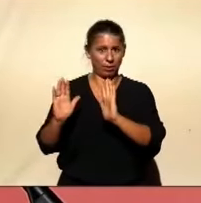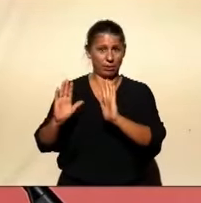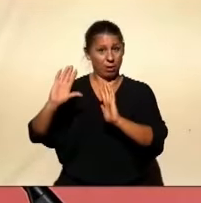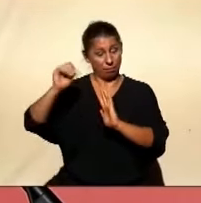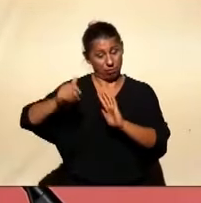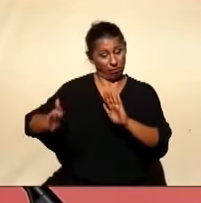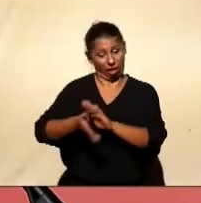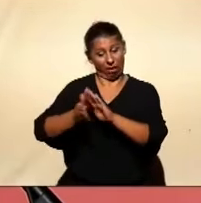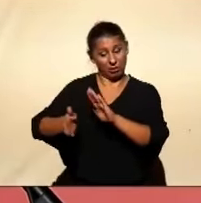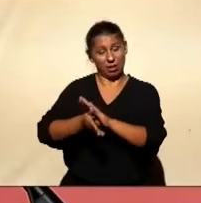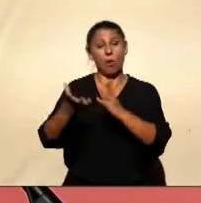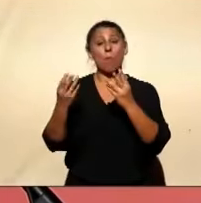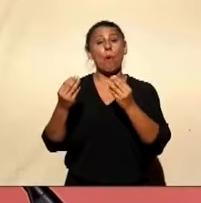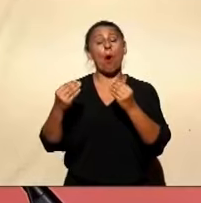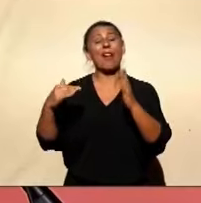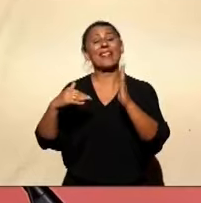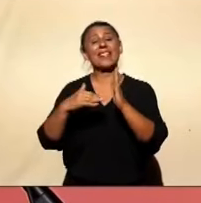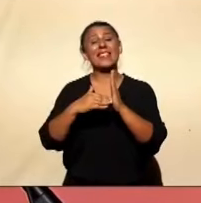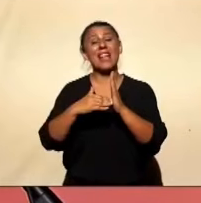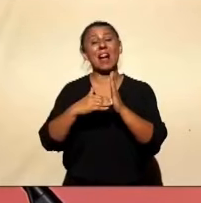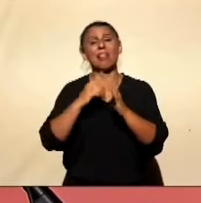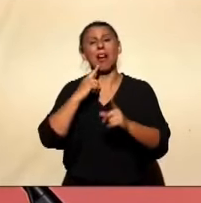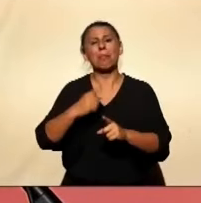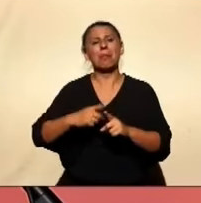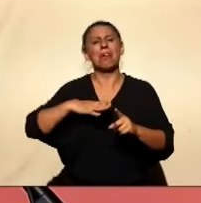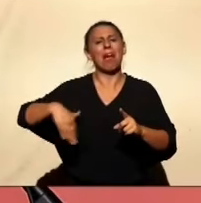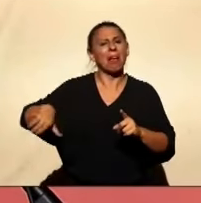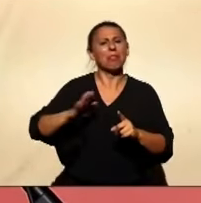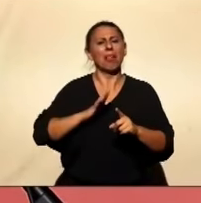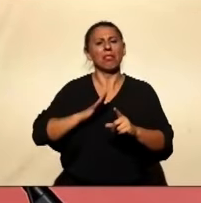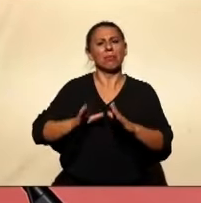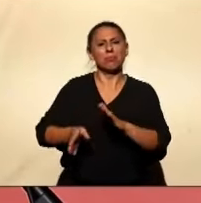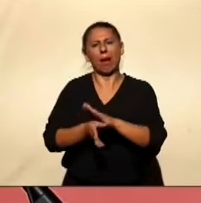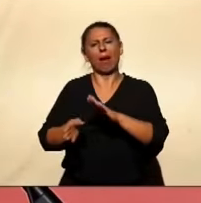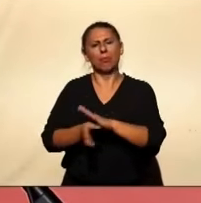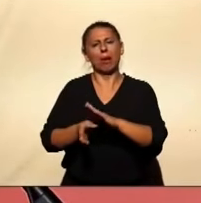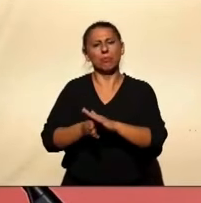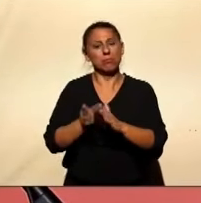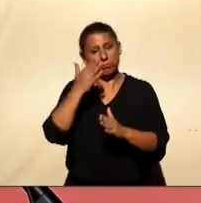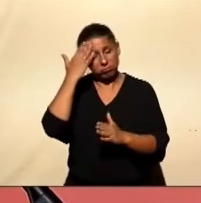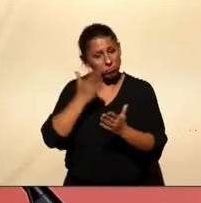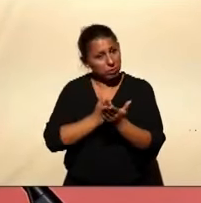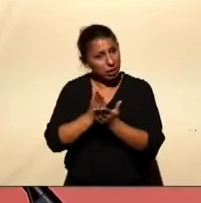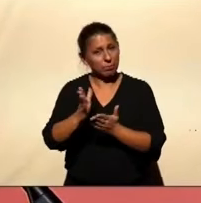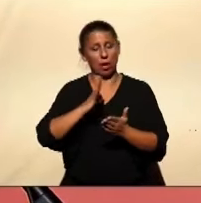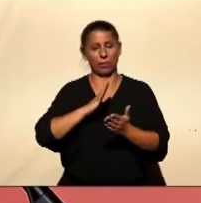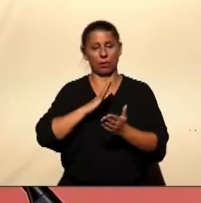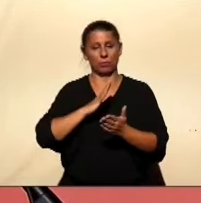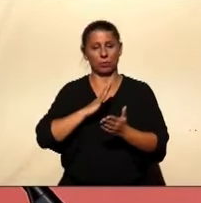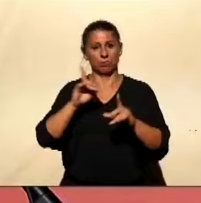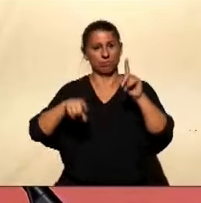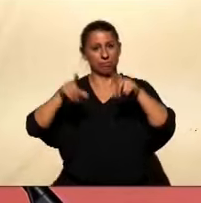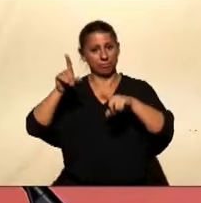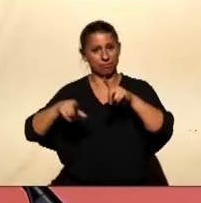τους πολλές χιλιάδες απλούς λαϊκούς ανθρώπους, τίμιους ανθρώπους που κατά